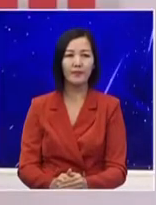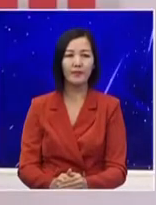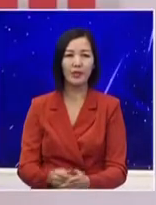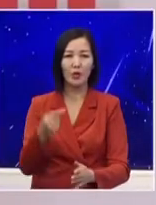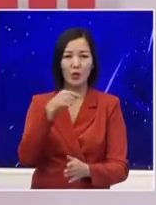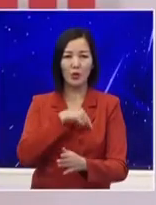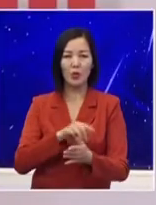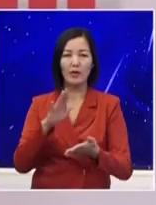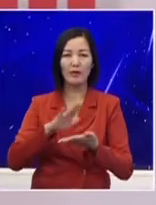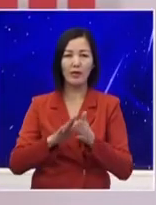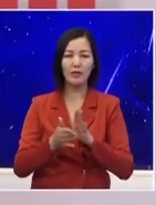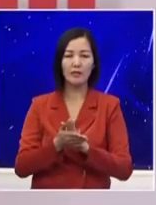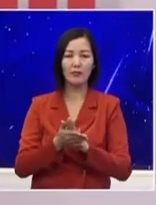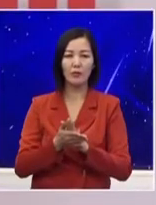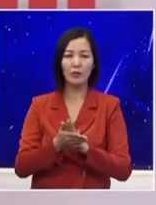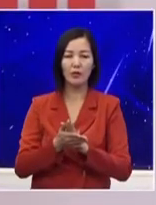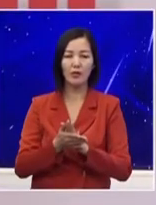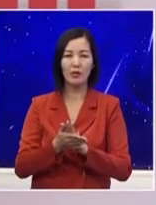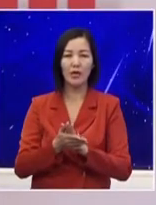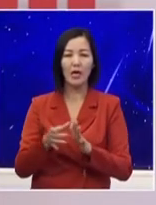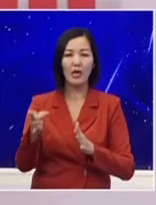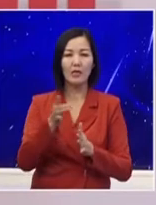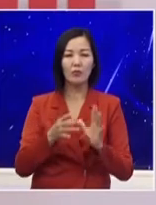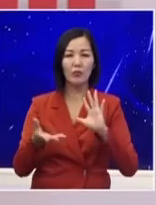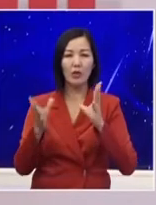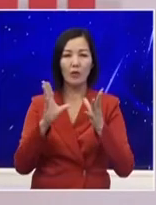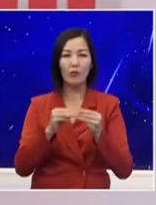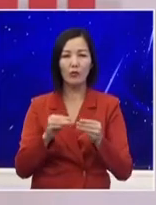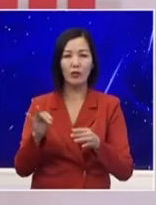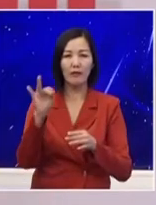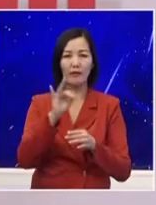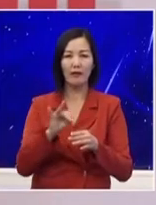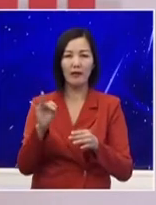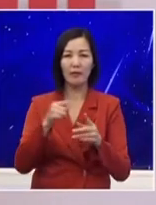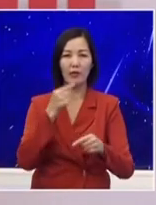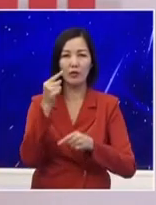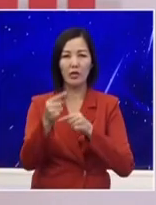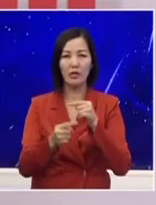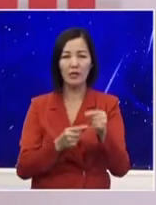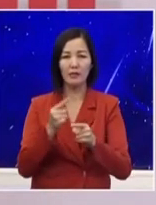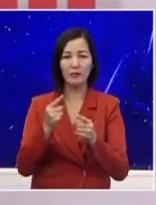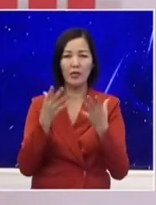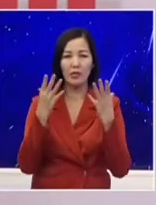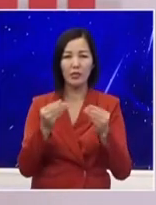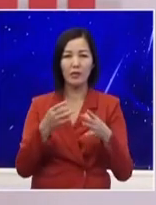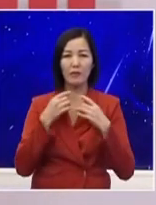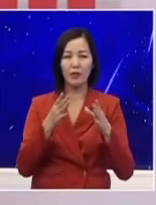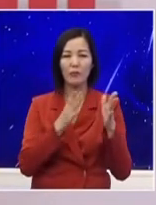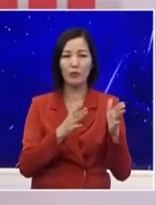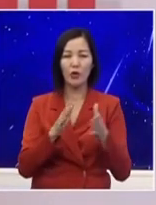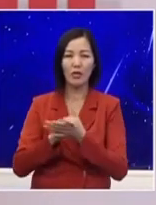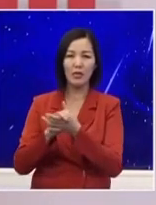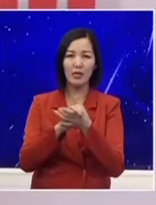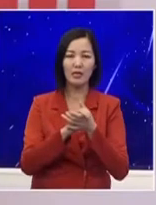Рухани келісім күні бұл республикаға өзі тарихымен айқындалып келе жатқан күннің бірі. Бұл тұрақтылықтың